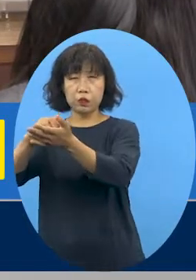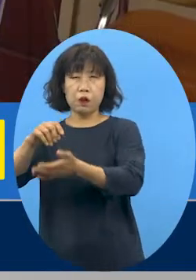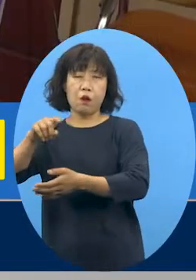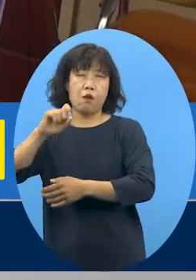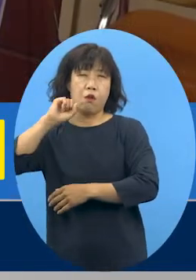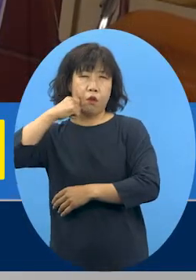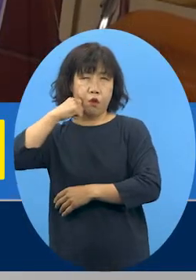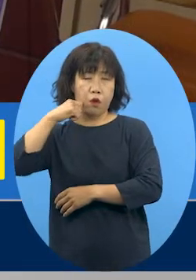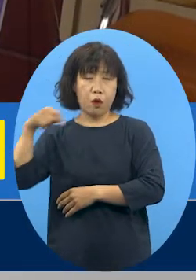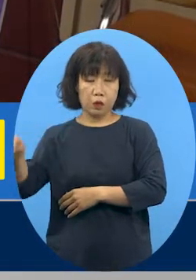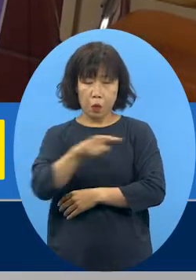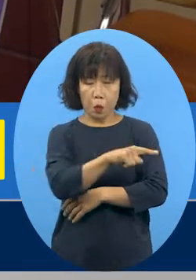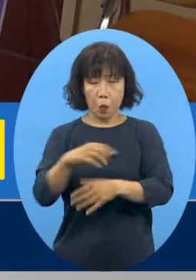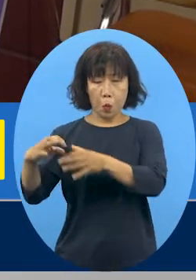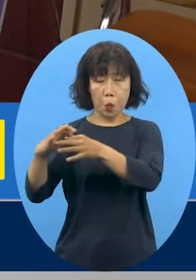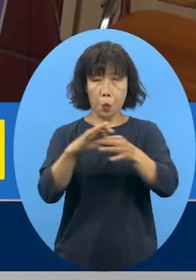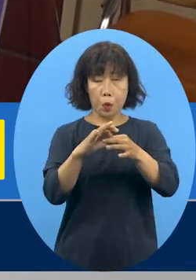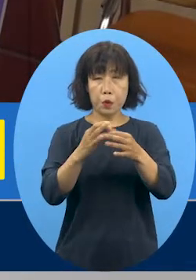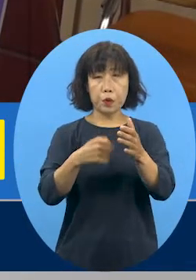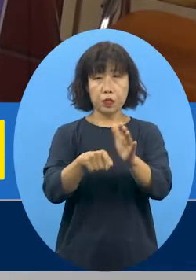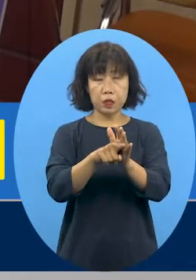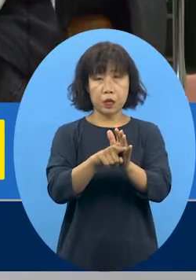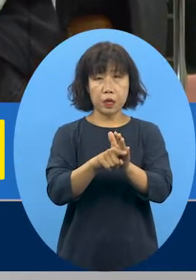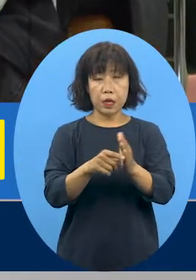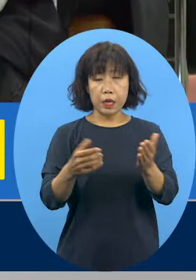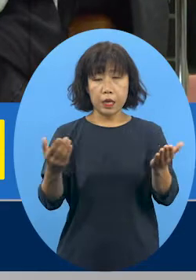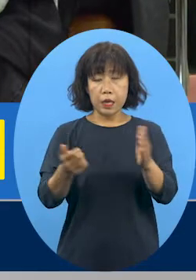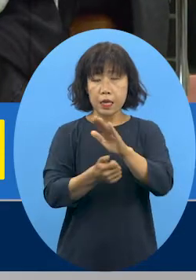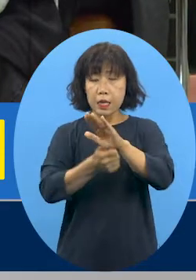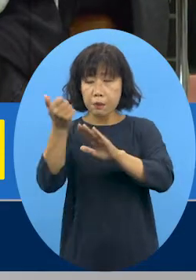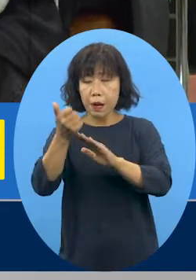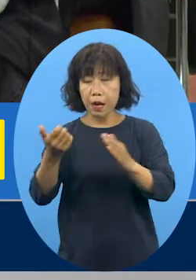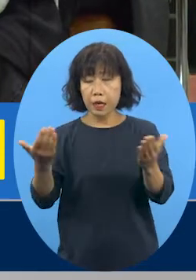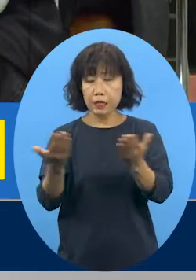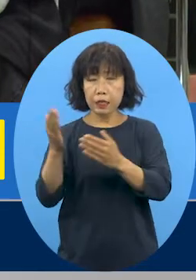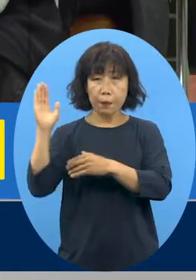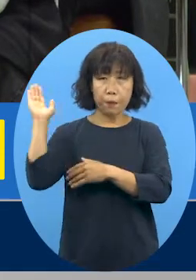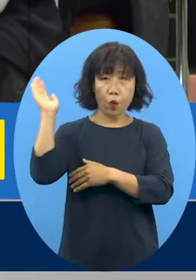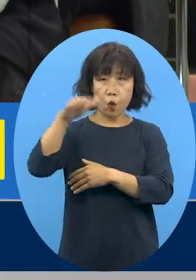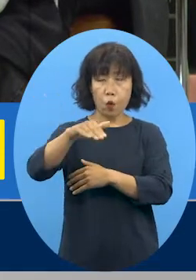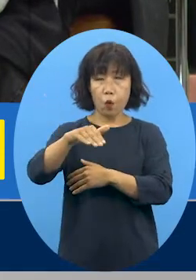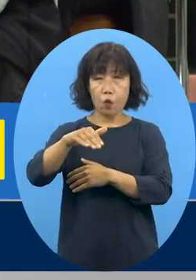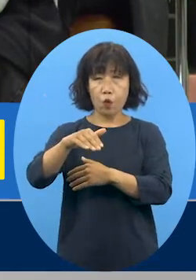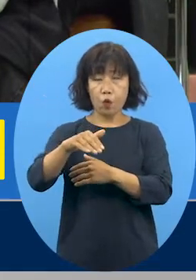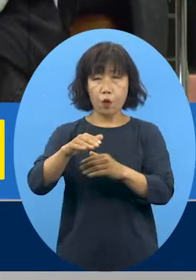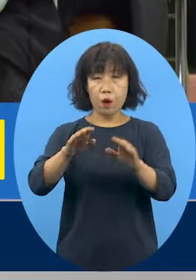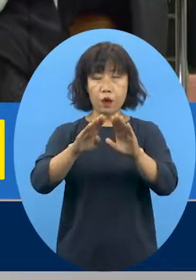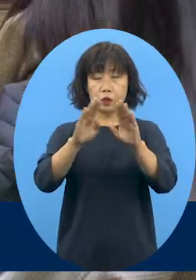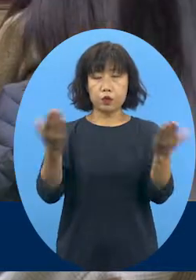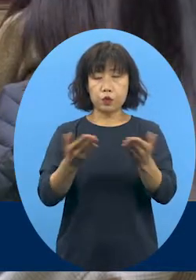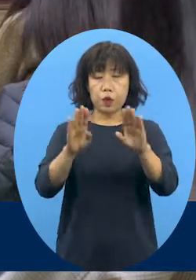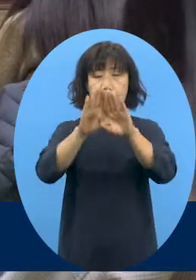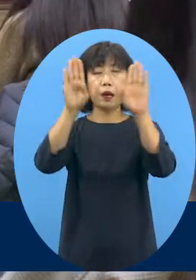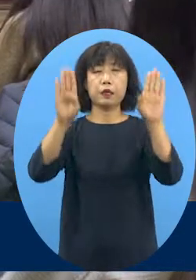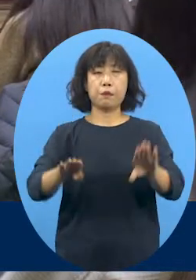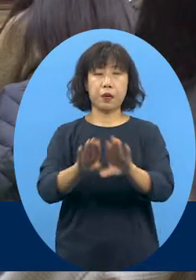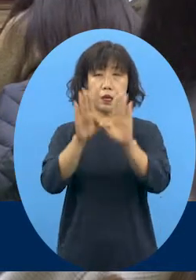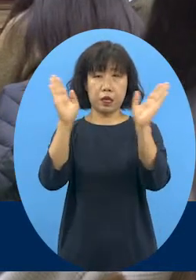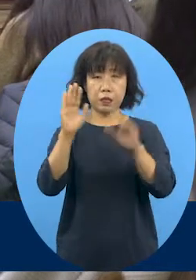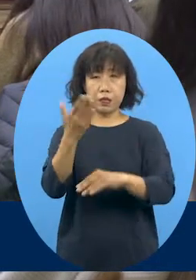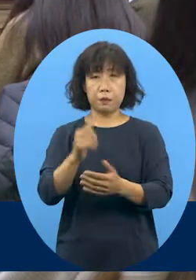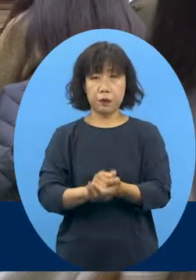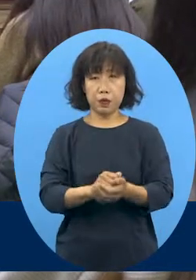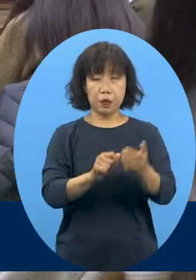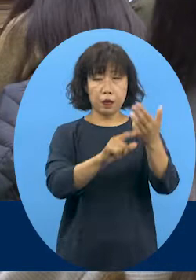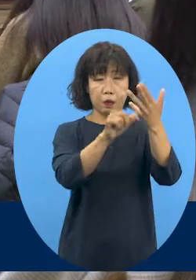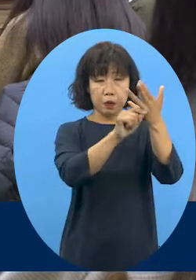중소 기업과 구직자를 연결하기 위한 희망 잡고 온라인 취업 박람회가 개최됩니다 8월 23일부터